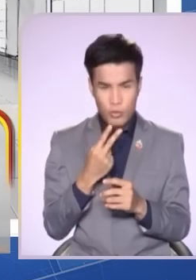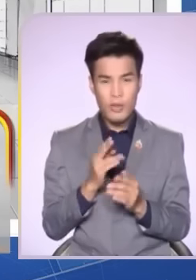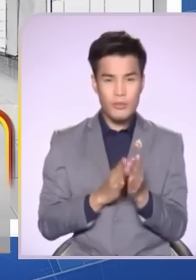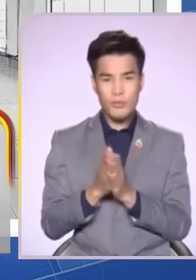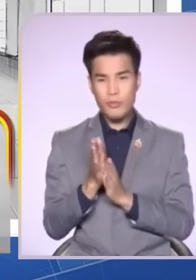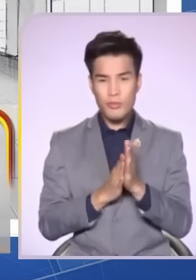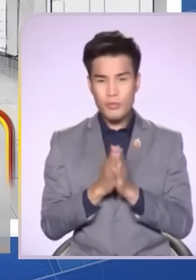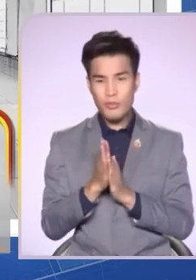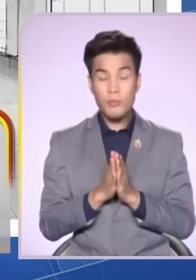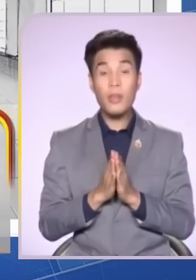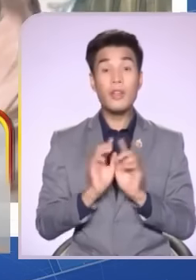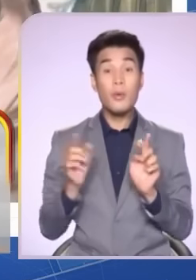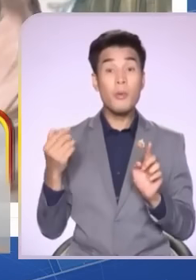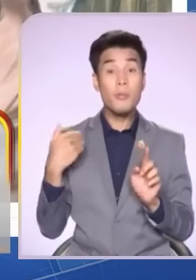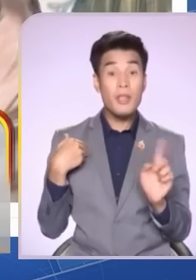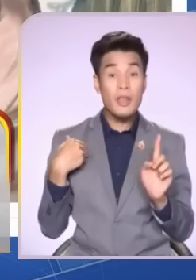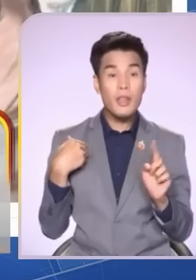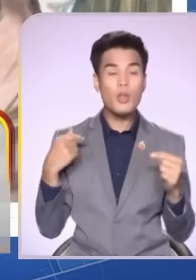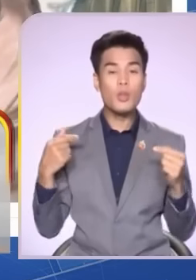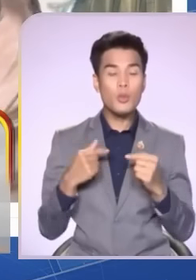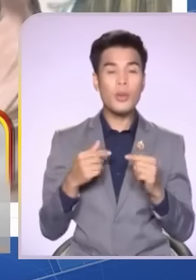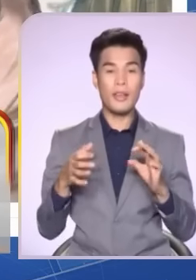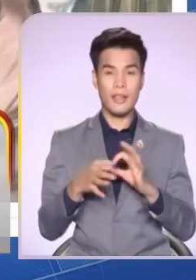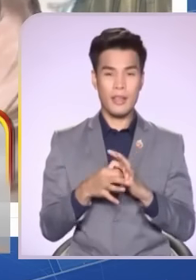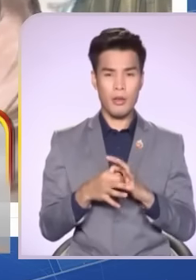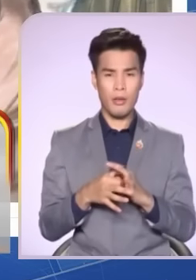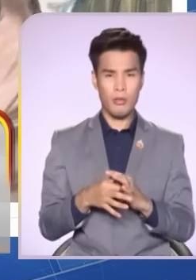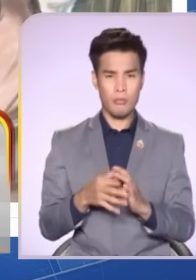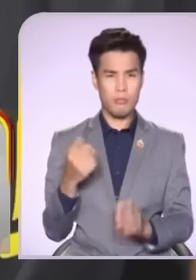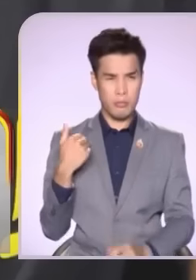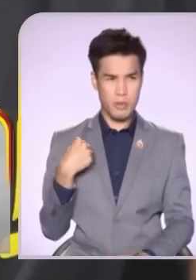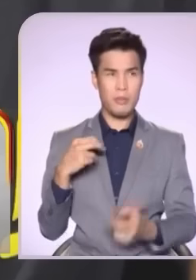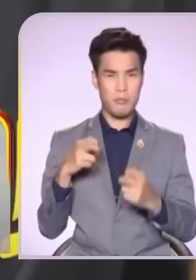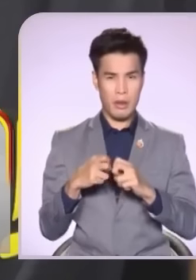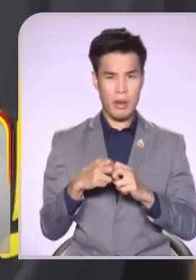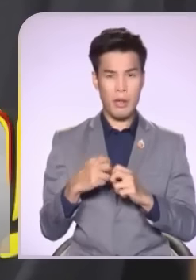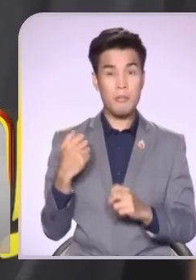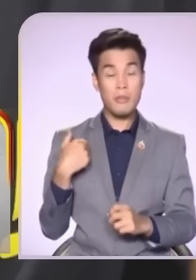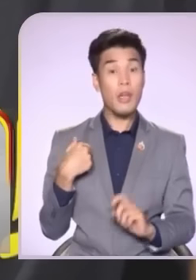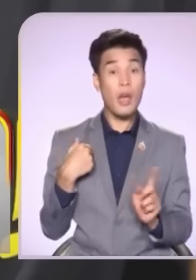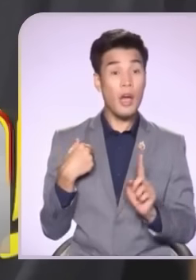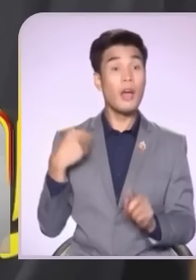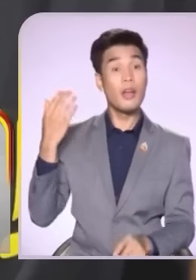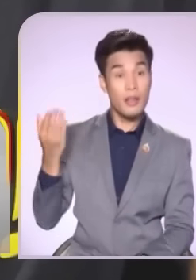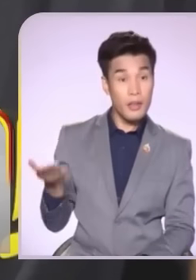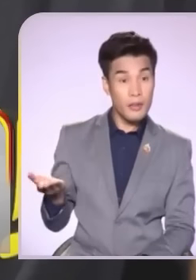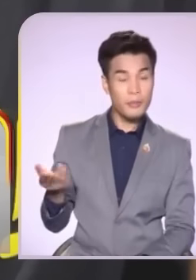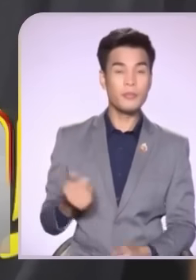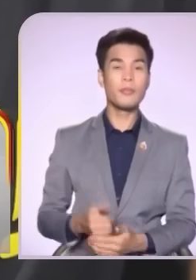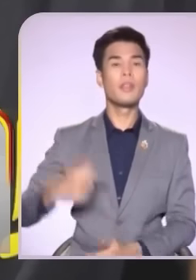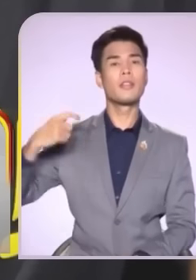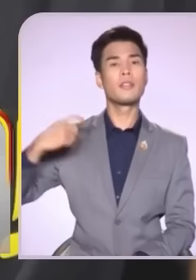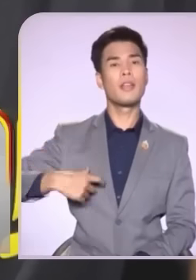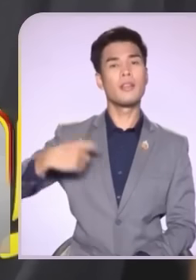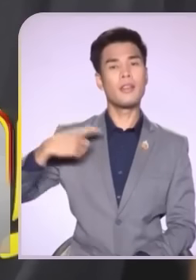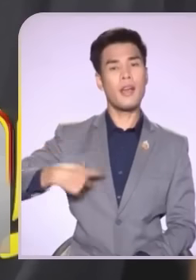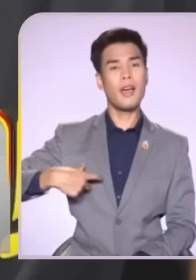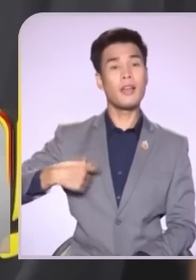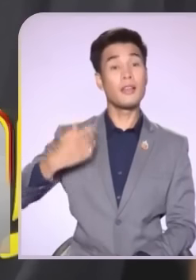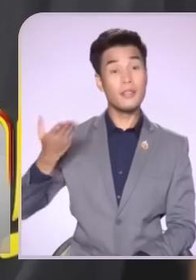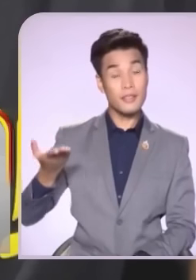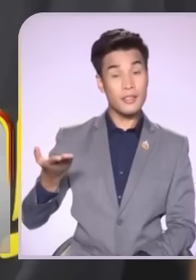าชื่นชมค่ะปรากฏว่าในมุมเรื่องดราม่า ก็มีเหมือนกันเพราะว่านี่เลยค่ะทนายเกิด